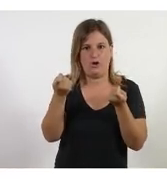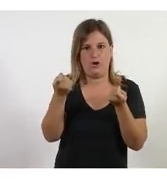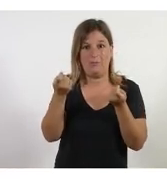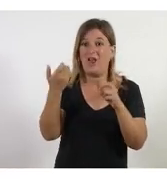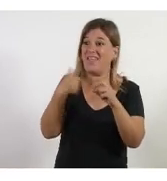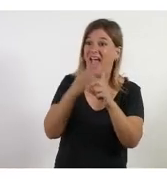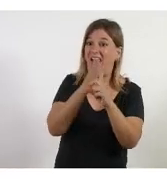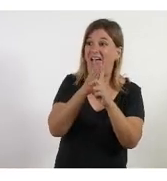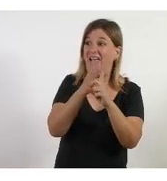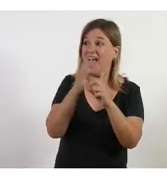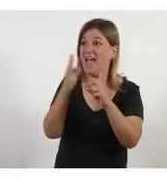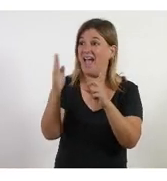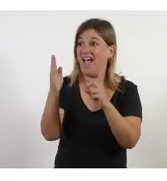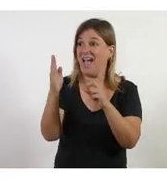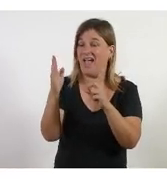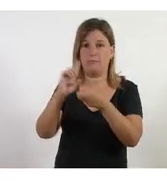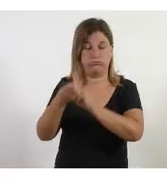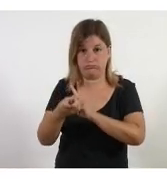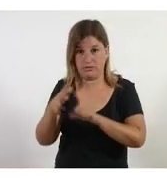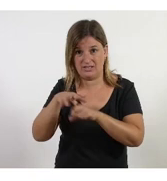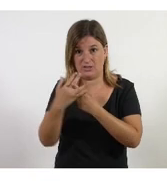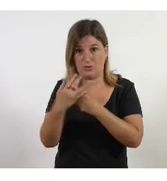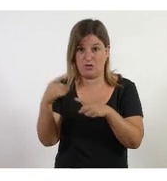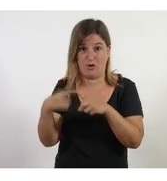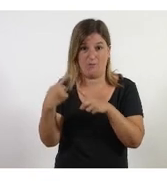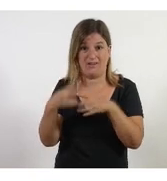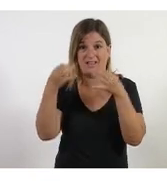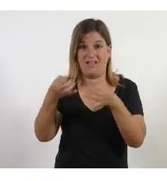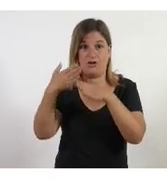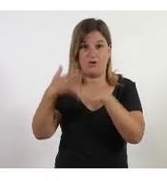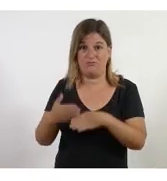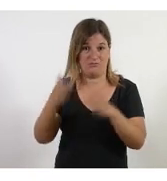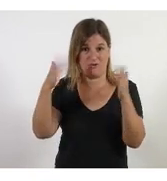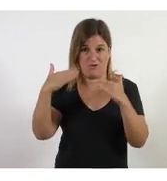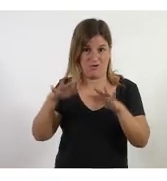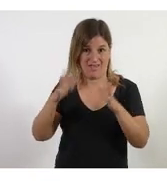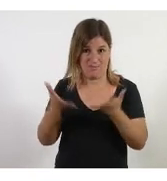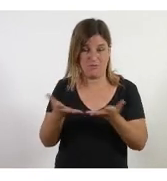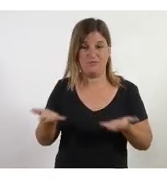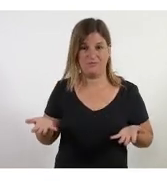és d'aquesta manera, perquè és impermanent. O una altra cosa,